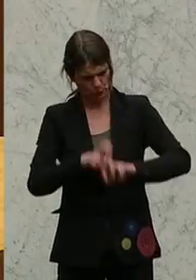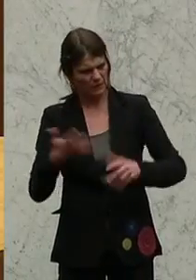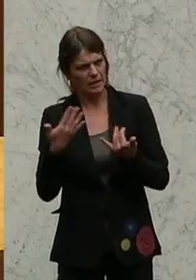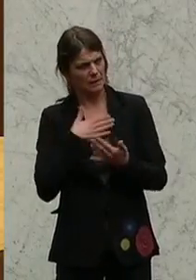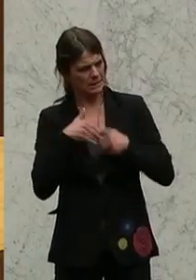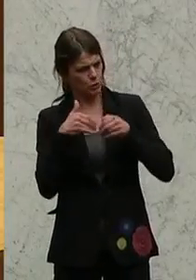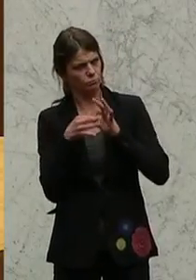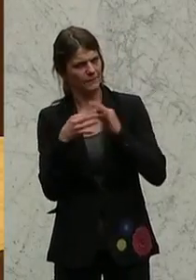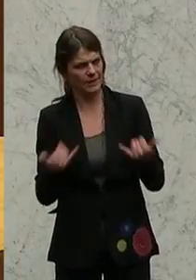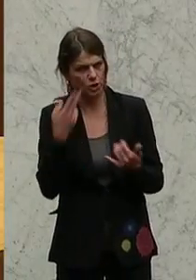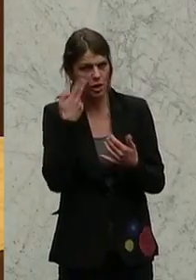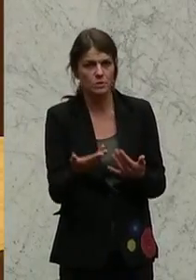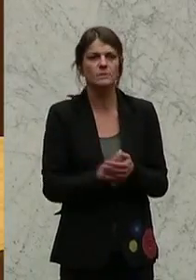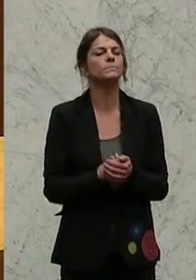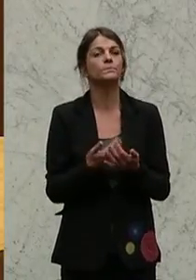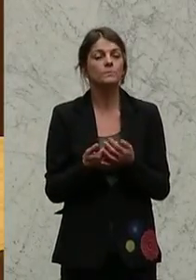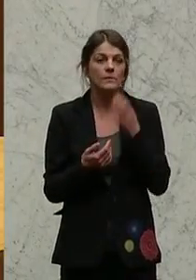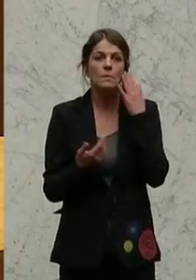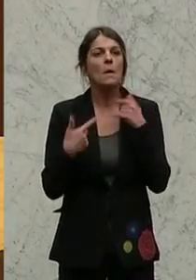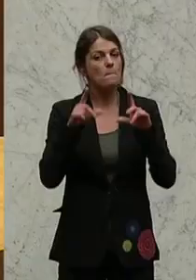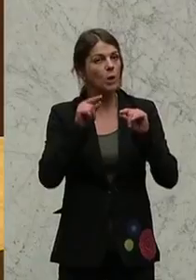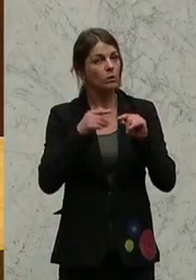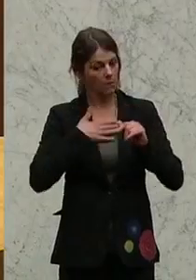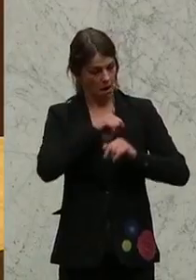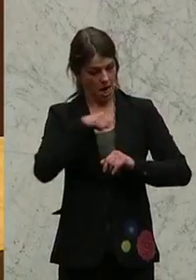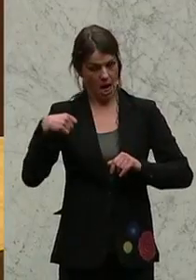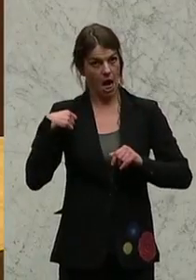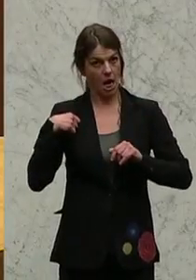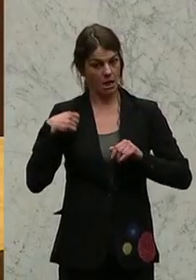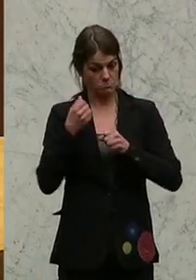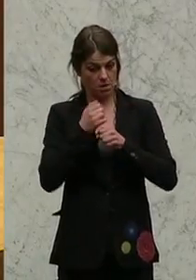auseinanderzusetzen, sie die Bedeutung in ihrem eigenen Wirkungsbereich auch